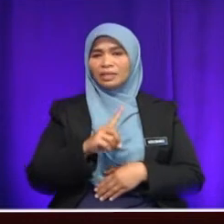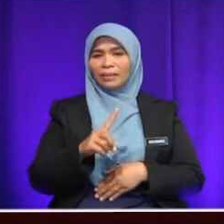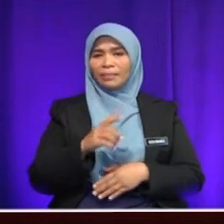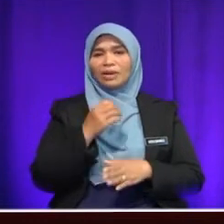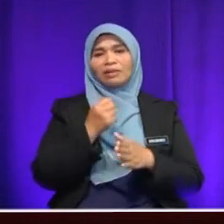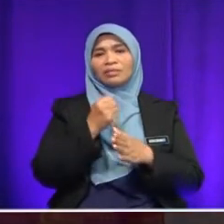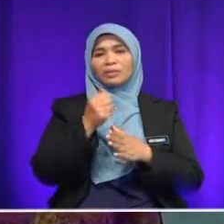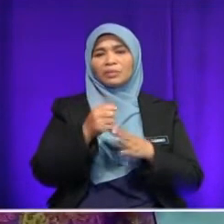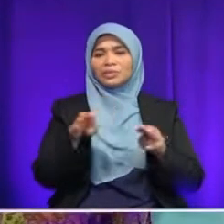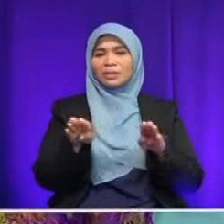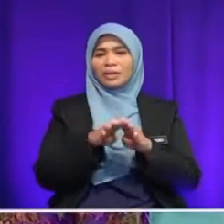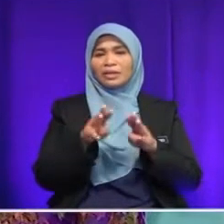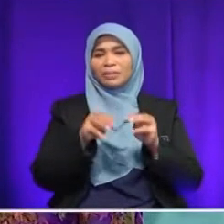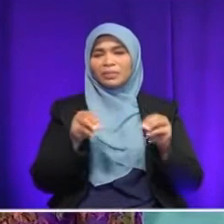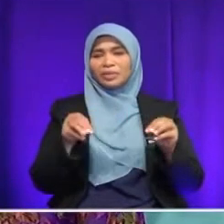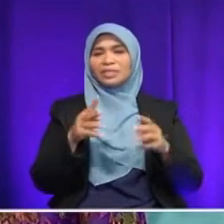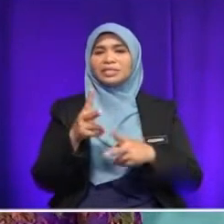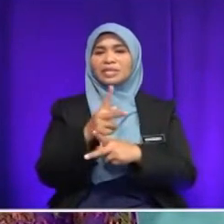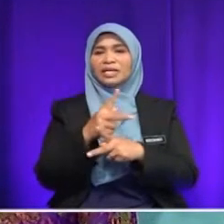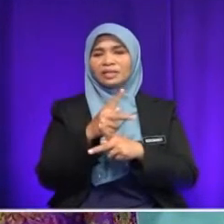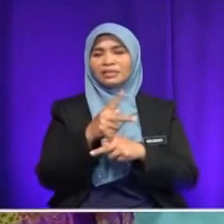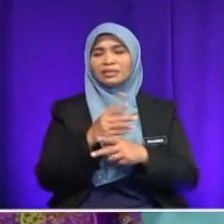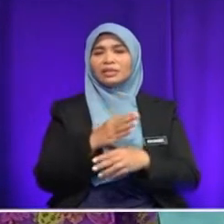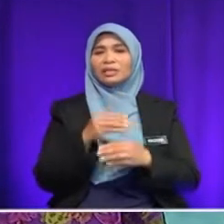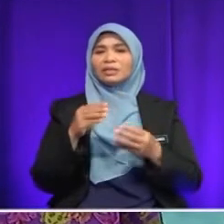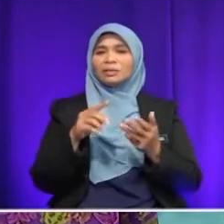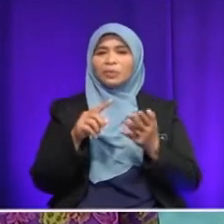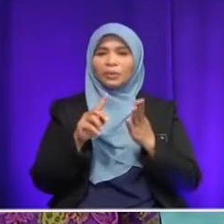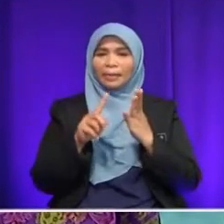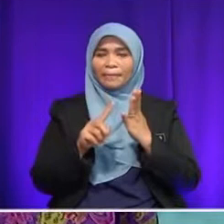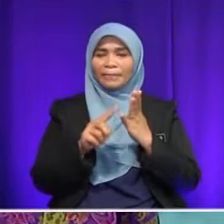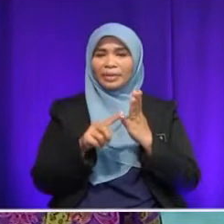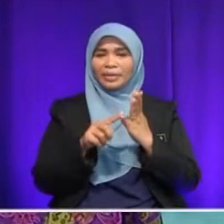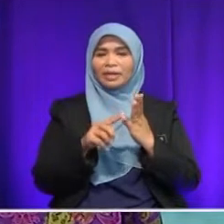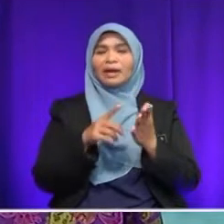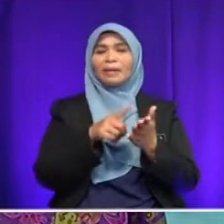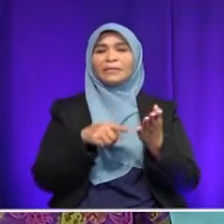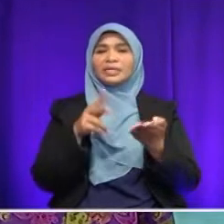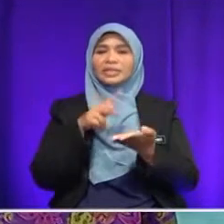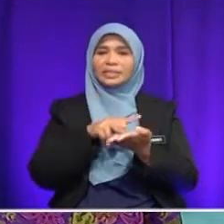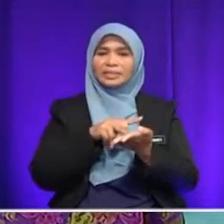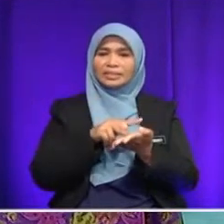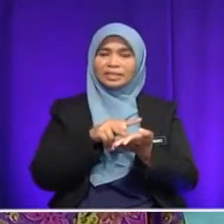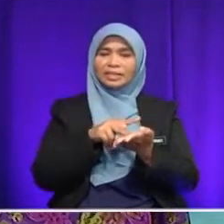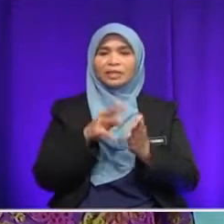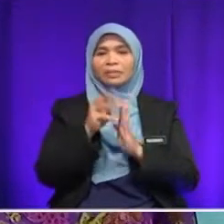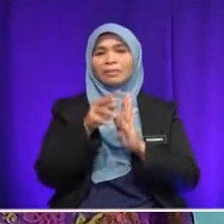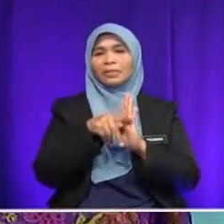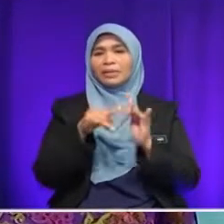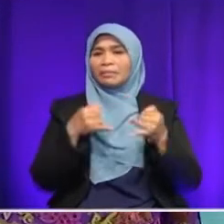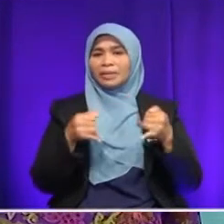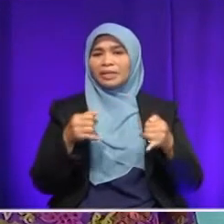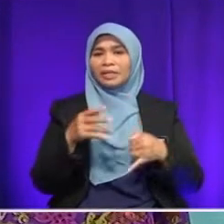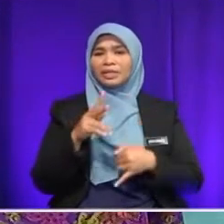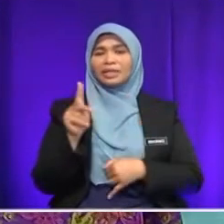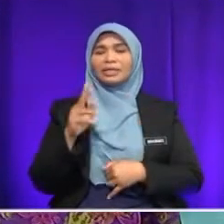Dan yang terakhir, apakah kesan-kesan perbuatan mempersendakan agama Islam. Okey, boleh